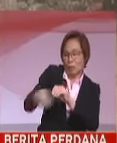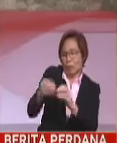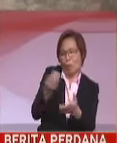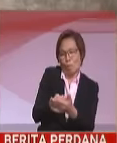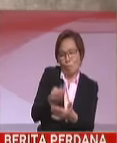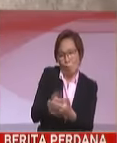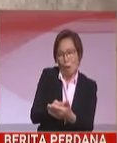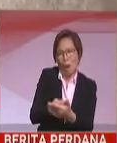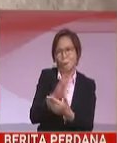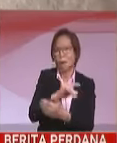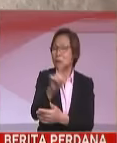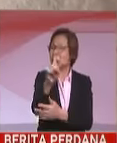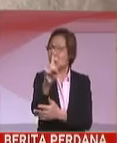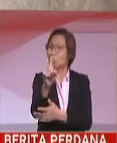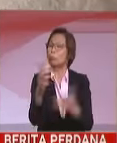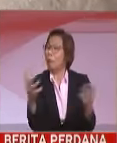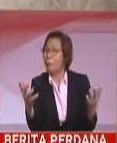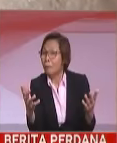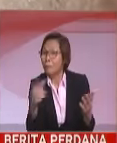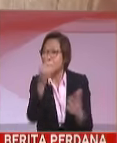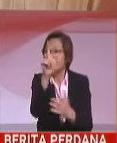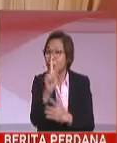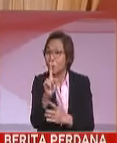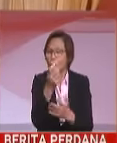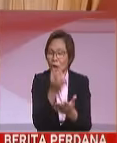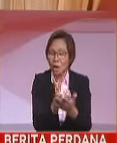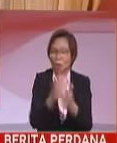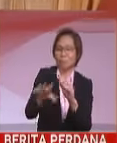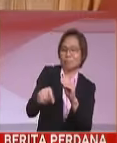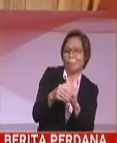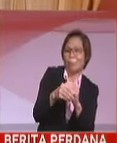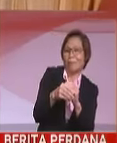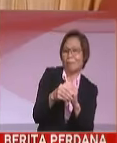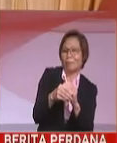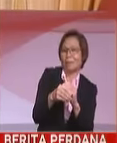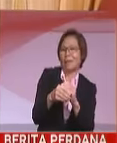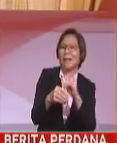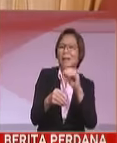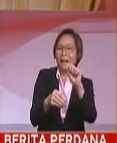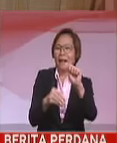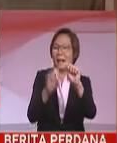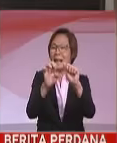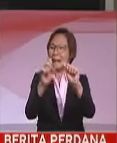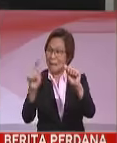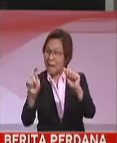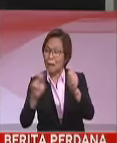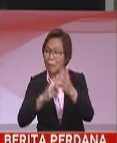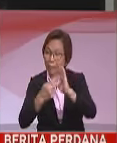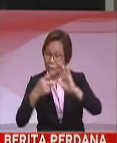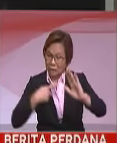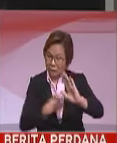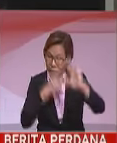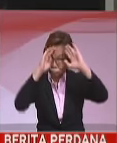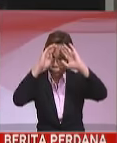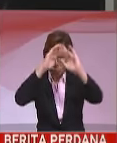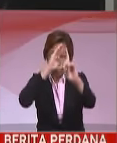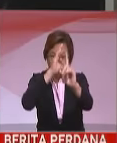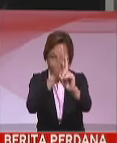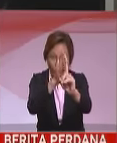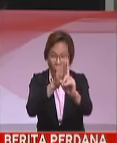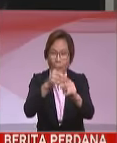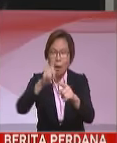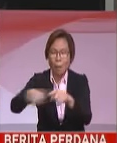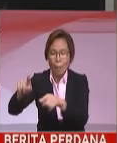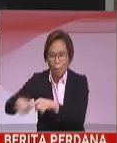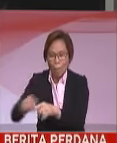pendapatan mereka. Dan salah satunya adalah aktiviti ekonomi tambahan di mana penekanan kita adalah kepada beberapa